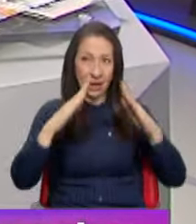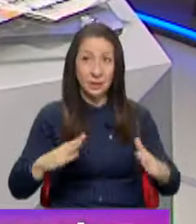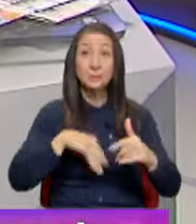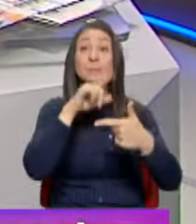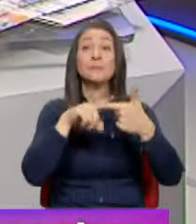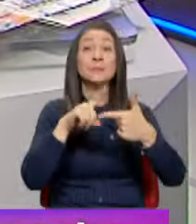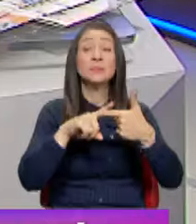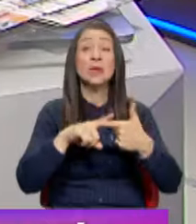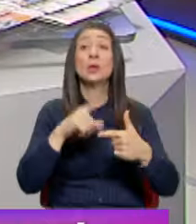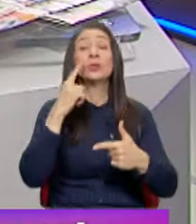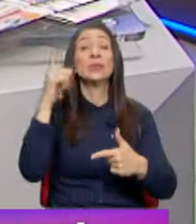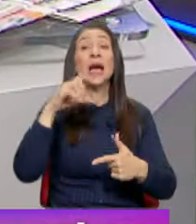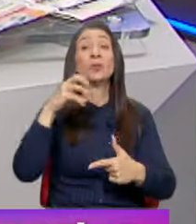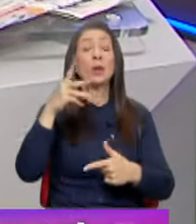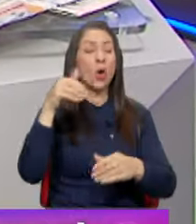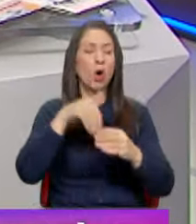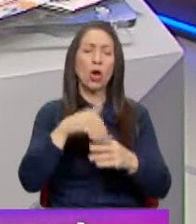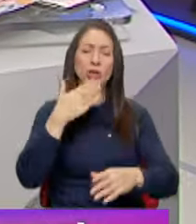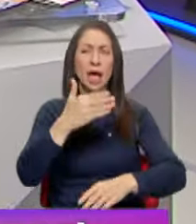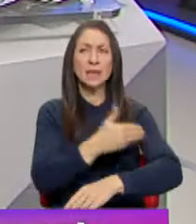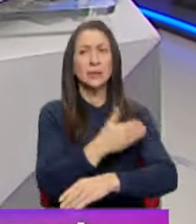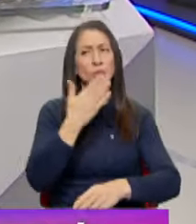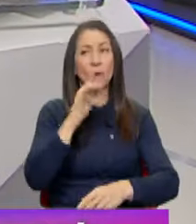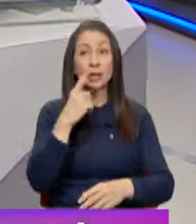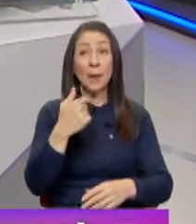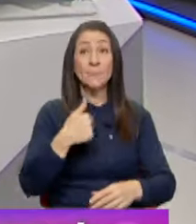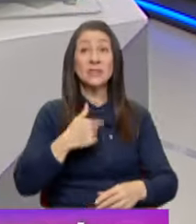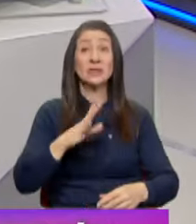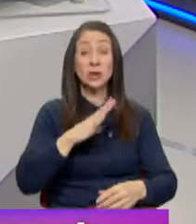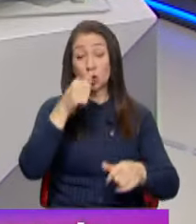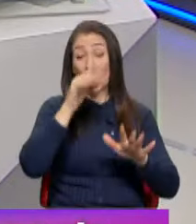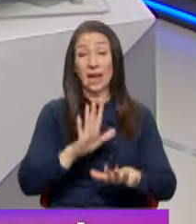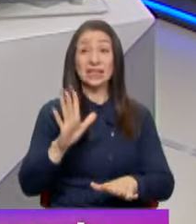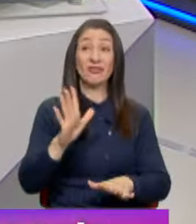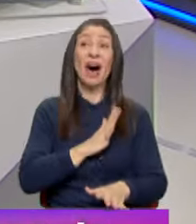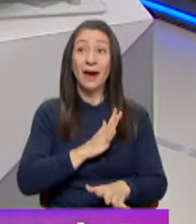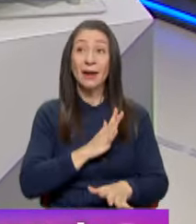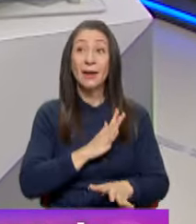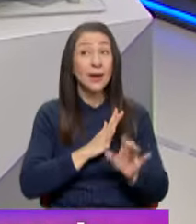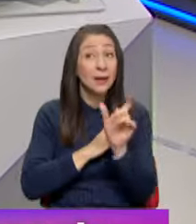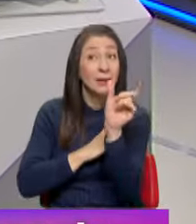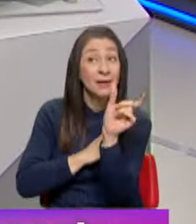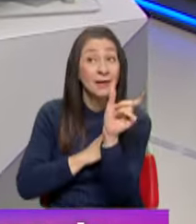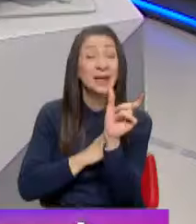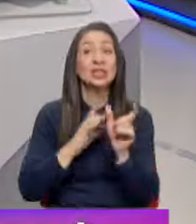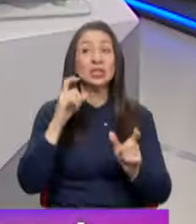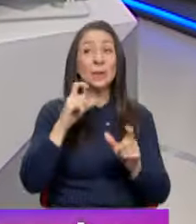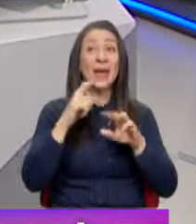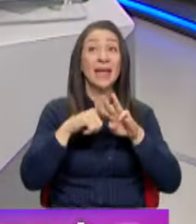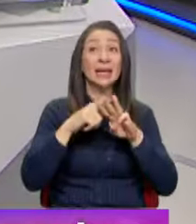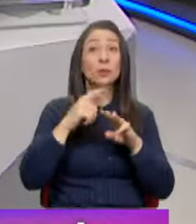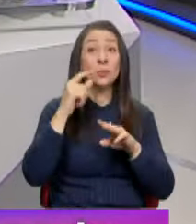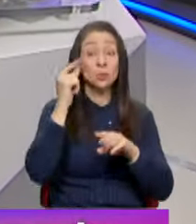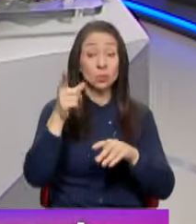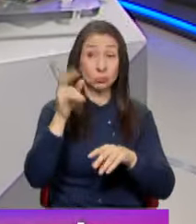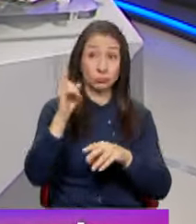sonra Cumhurbaşkanı Erdoğan oy yoksa hizmet de yok dedi biz varsak doğalgaz var ifadesini Cemal enginyurt'un